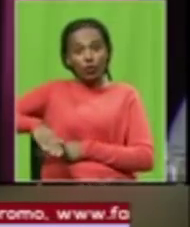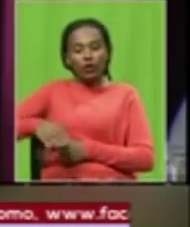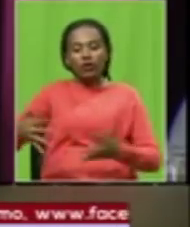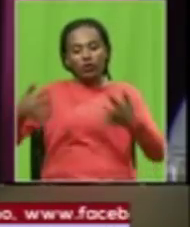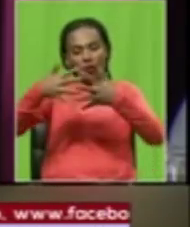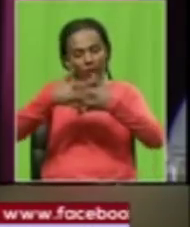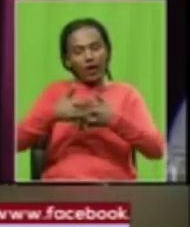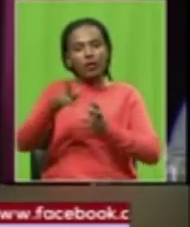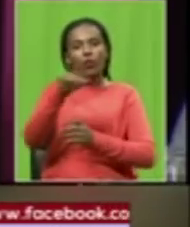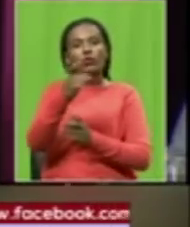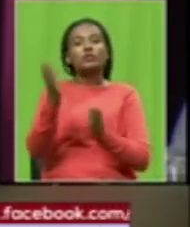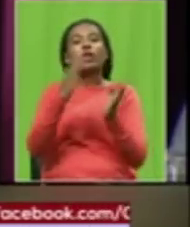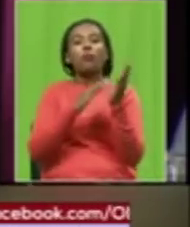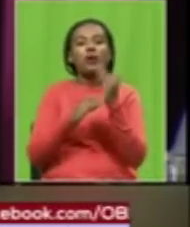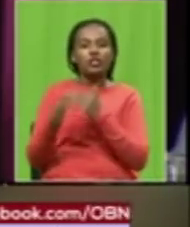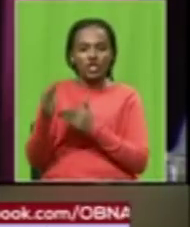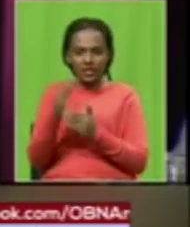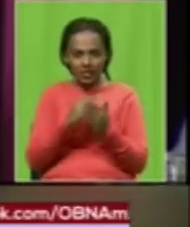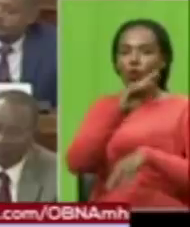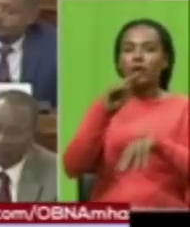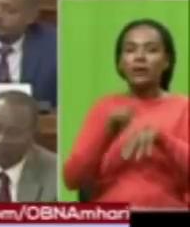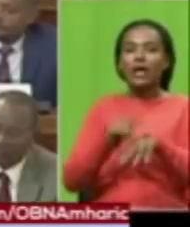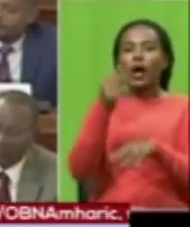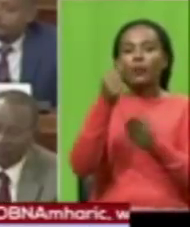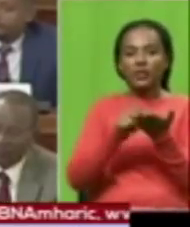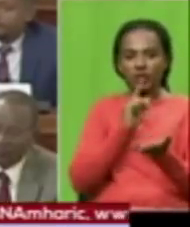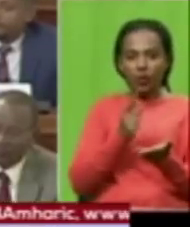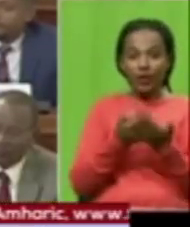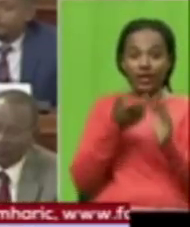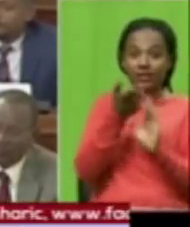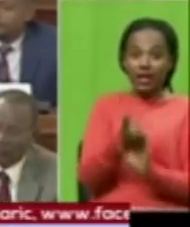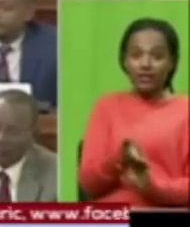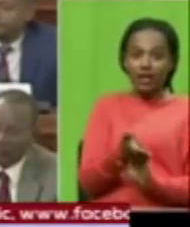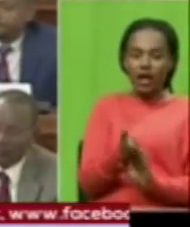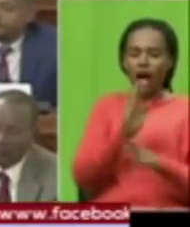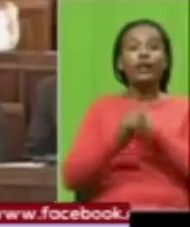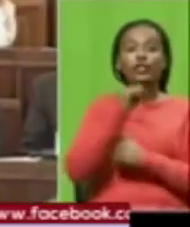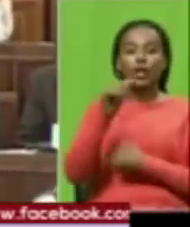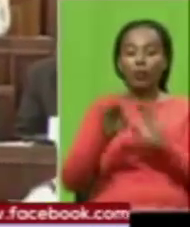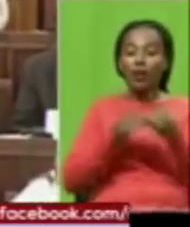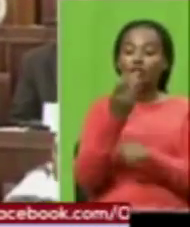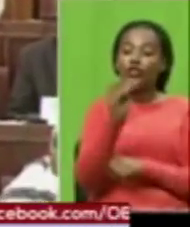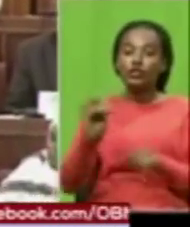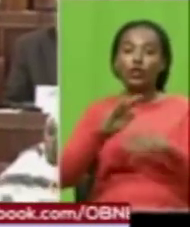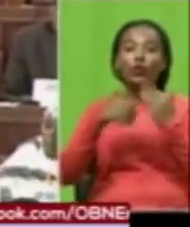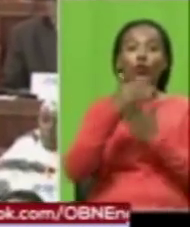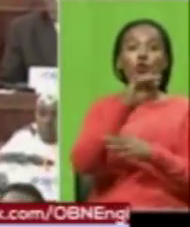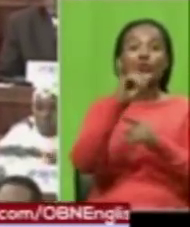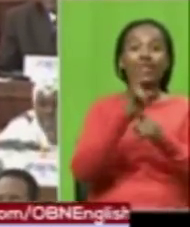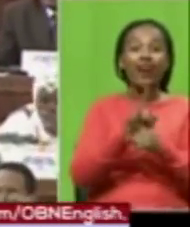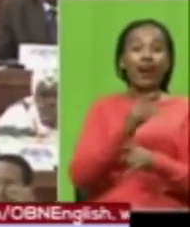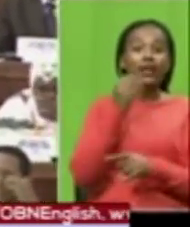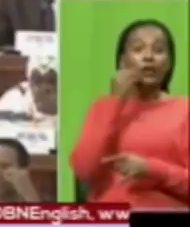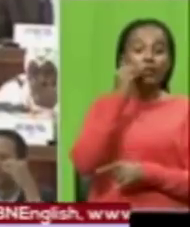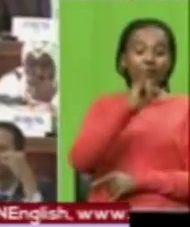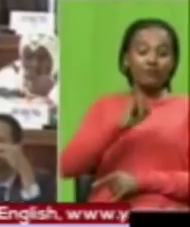irratti babal'isuun sharafa alaa gahaa argachuu qabna. Misooma turizimii guddisuuf keessattuu lammiilee Afrikaaf haalli viizaa mijachuu